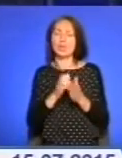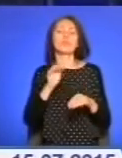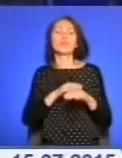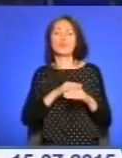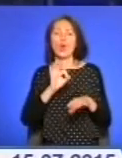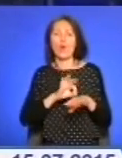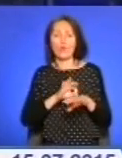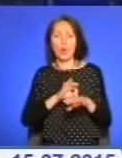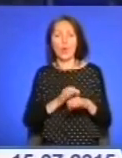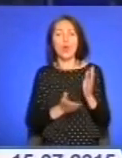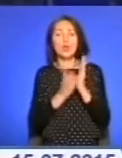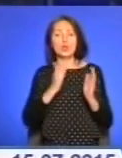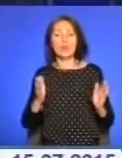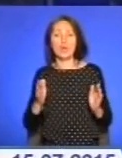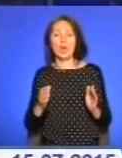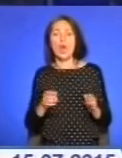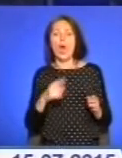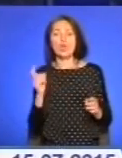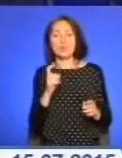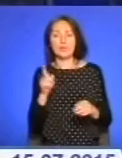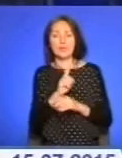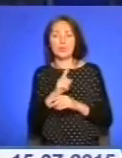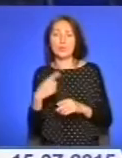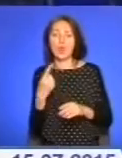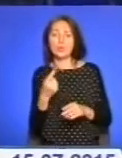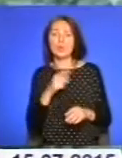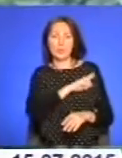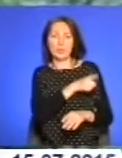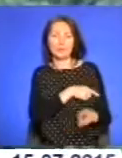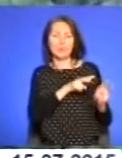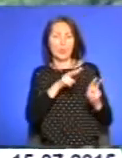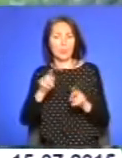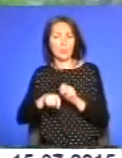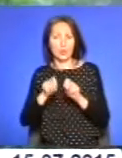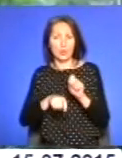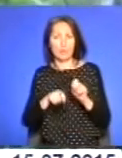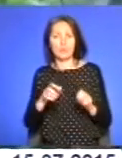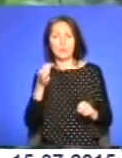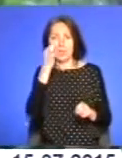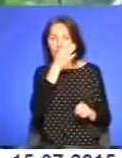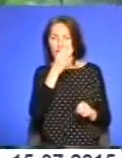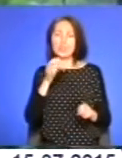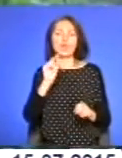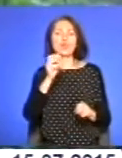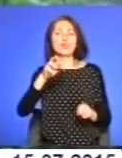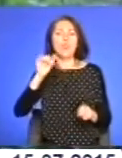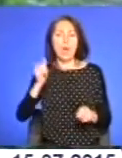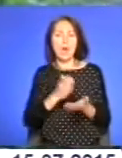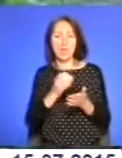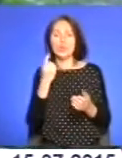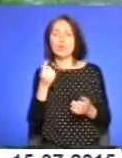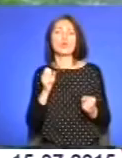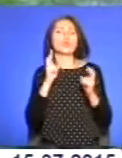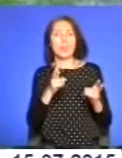Відтак лісові та мисливські господарства Тернопільської області посилено патрулюють. Африканська чума є однією з найнебезпечніших